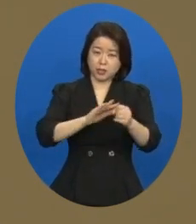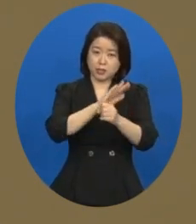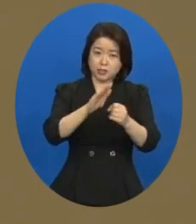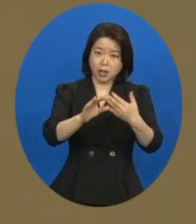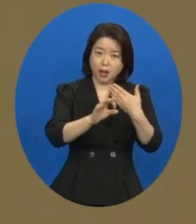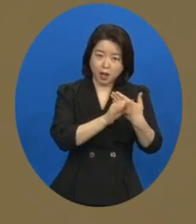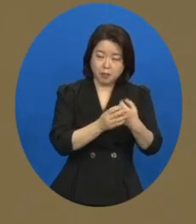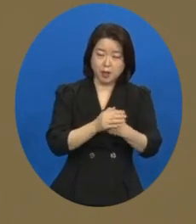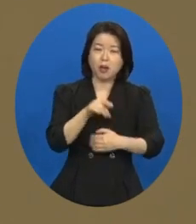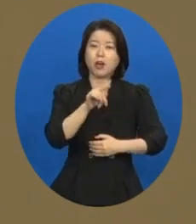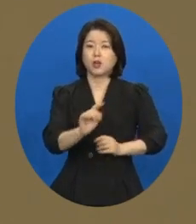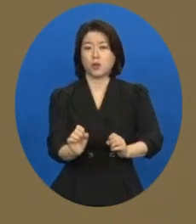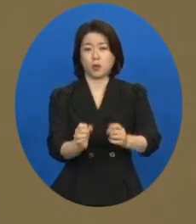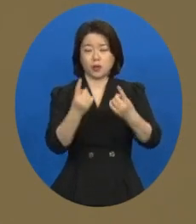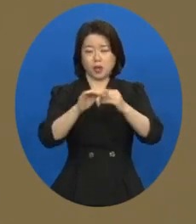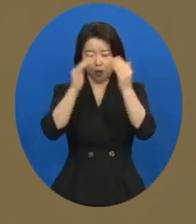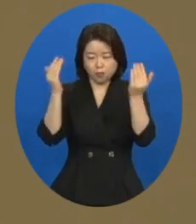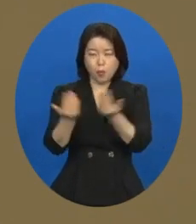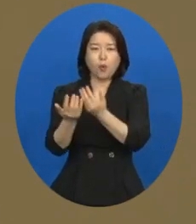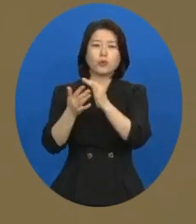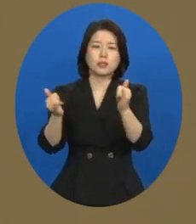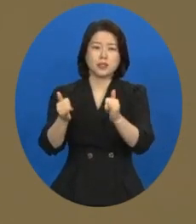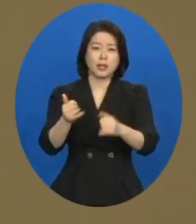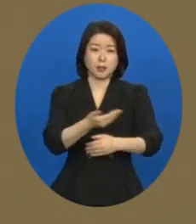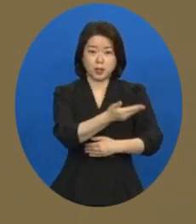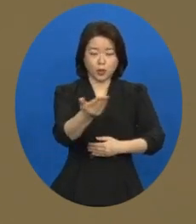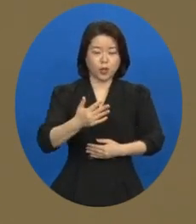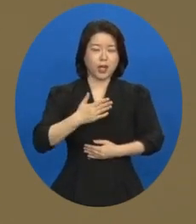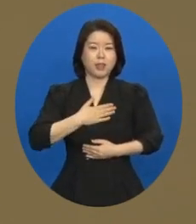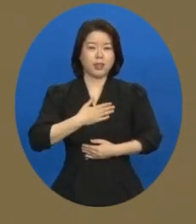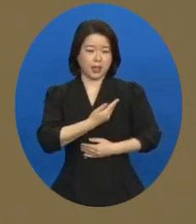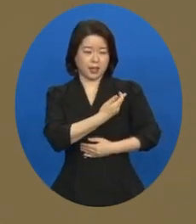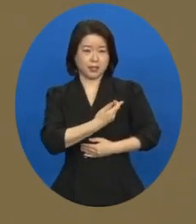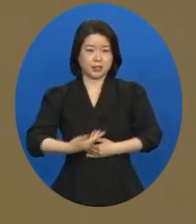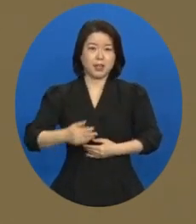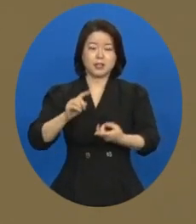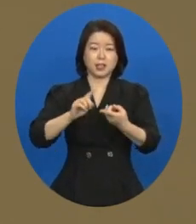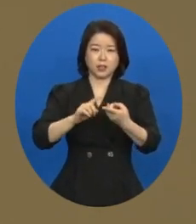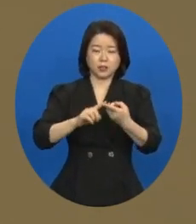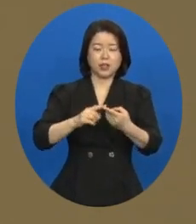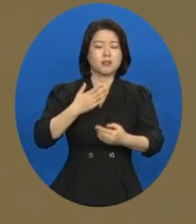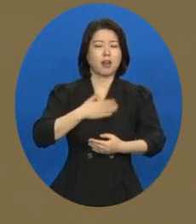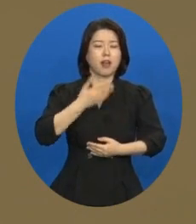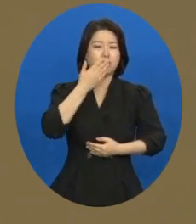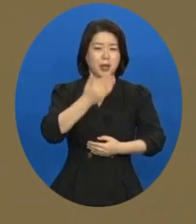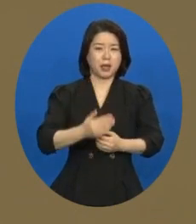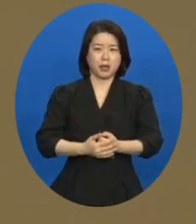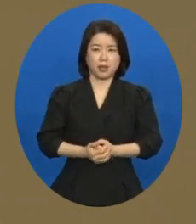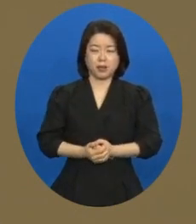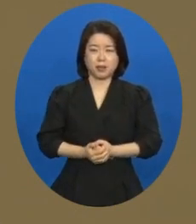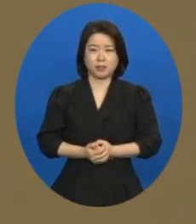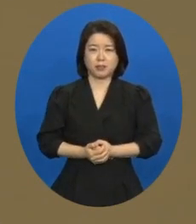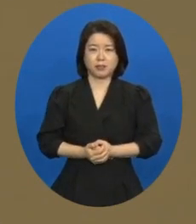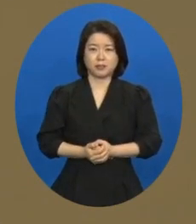사랑하면 이로써 모든 사람이 너희가 내 제자인 줄 알리라.